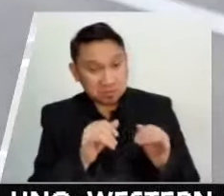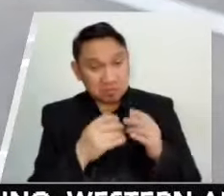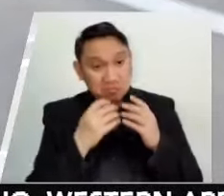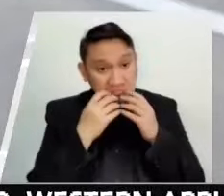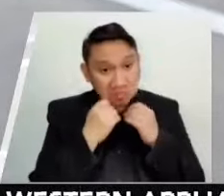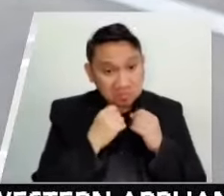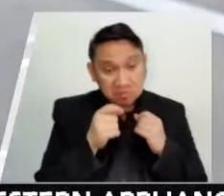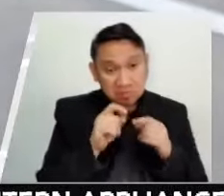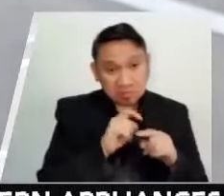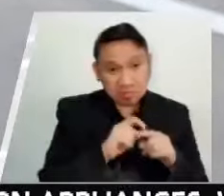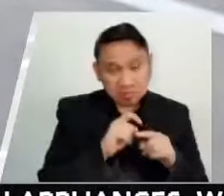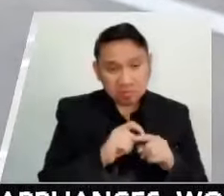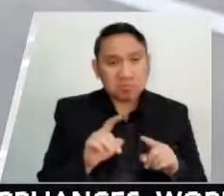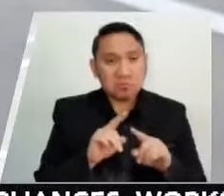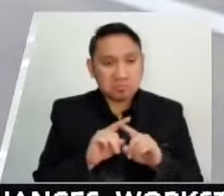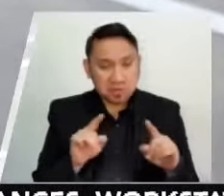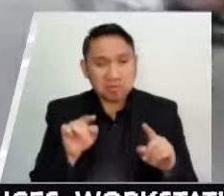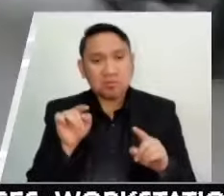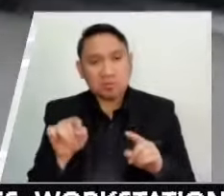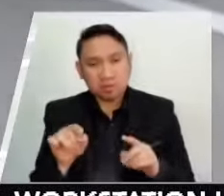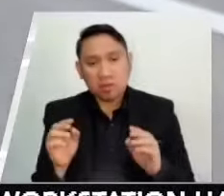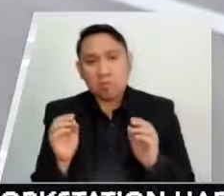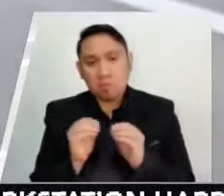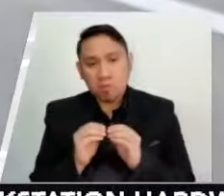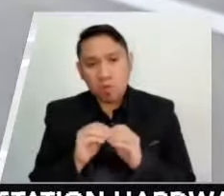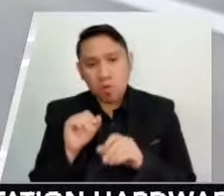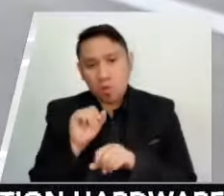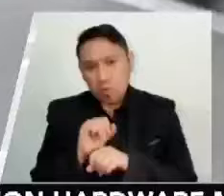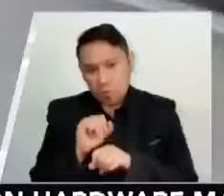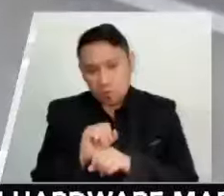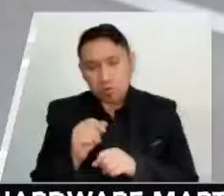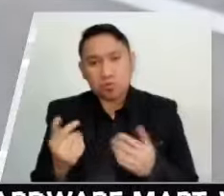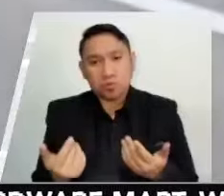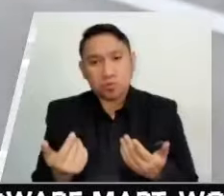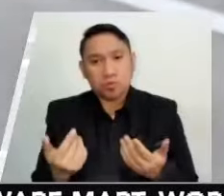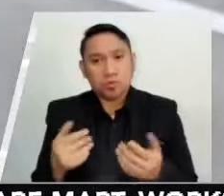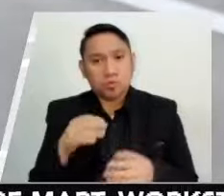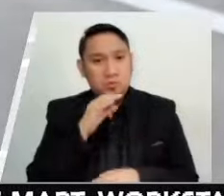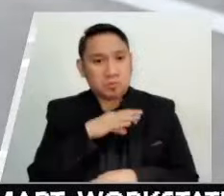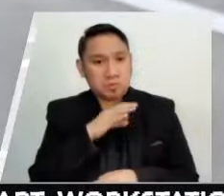daw para makakuha ng ekstrang kita pambayad sa kuryente. At yan ang